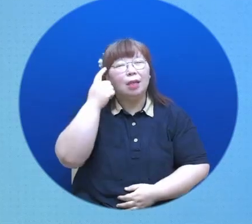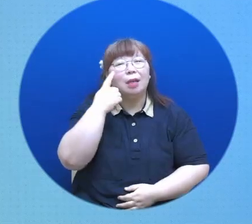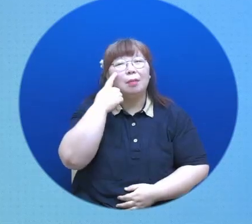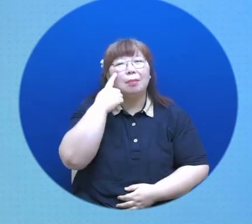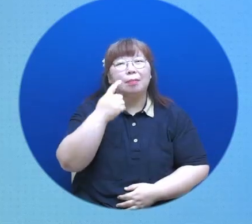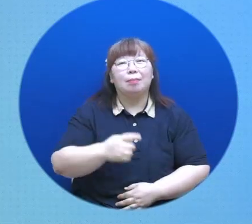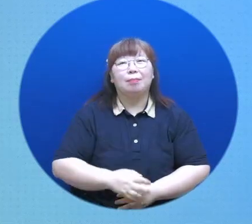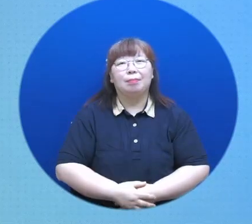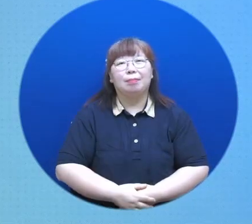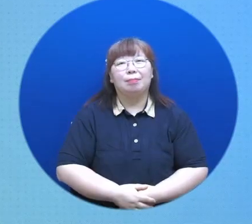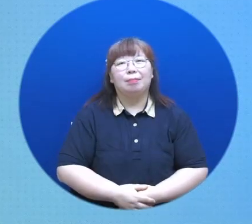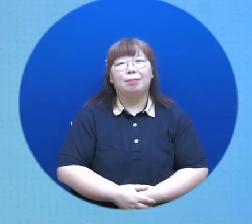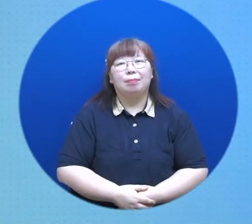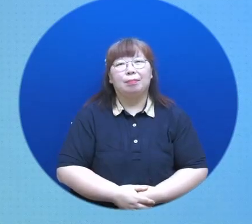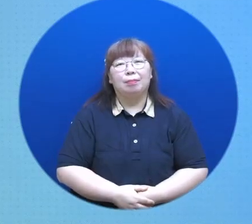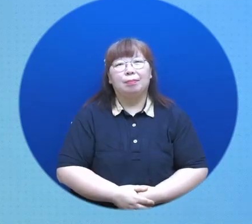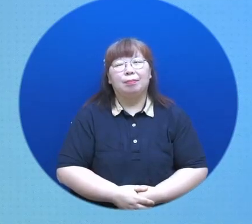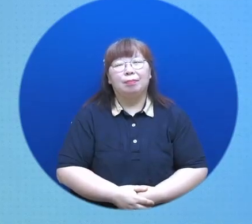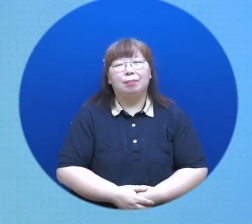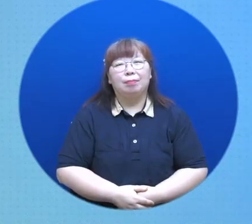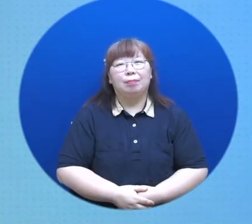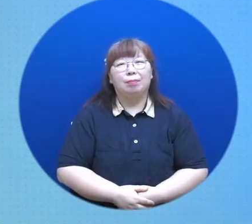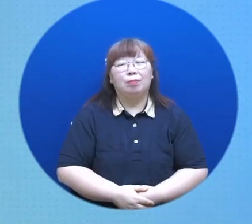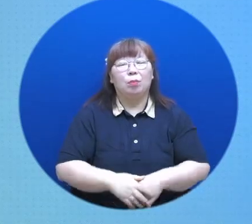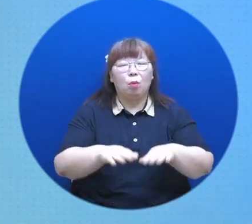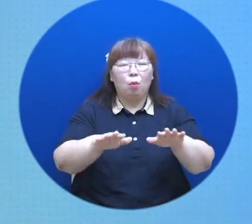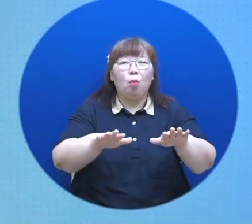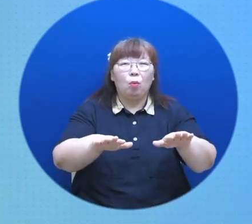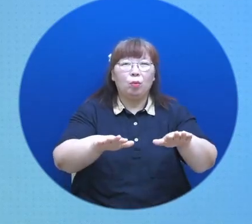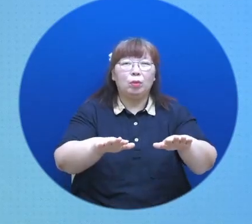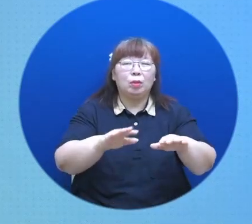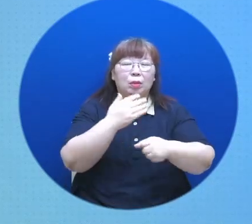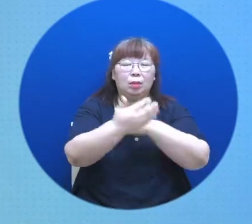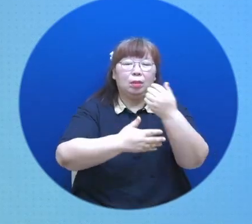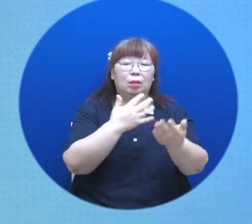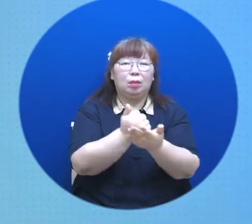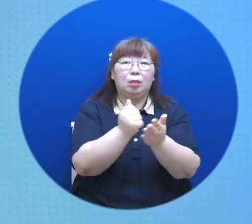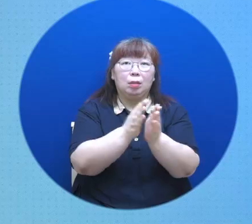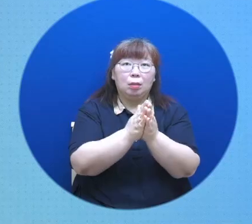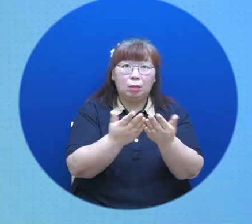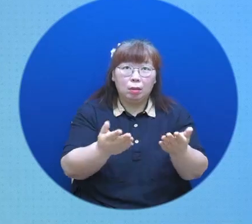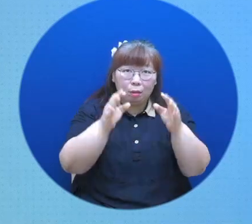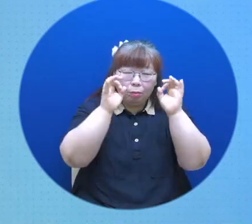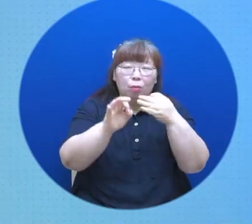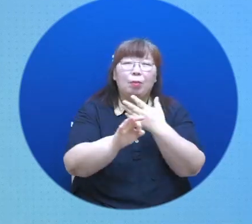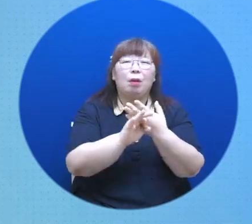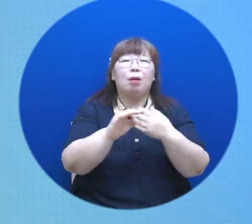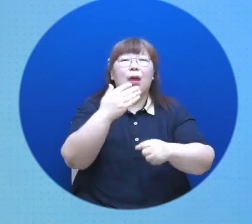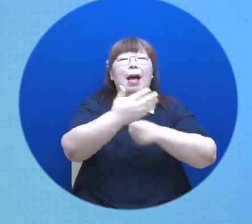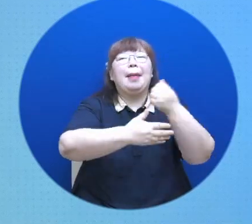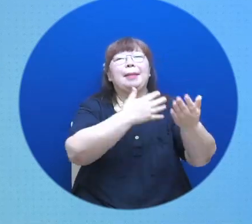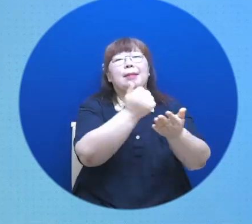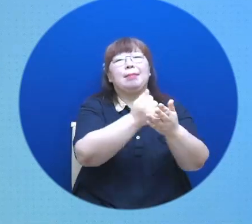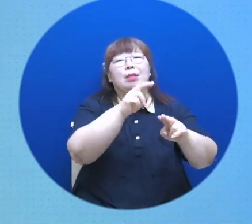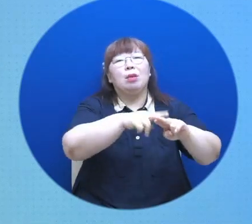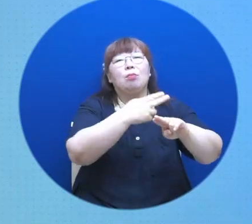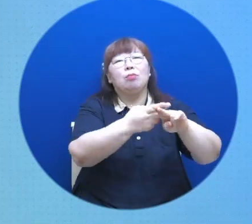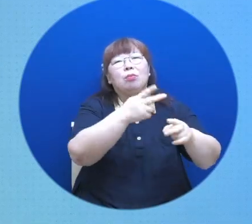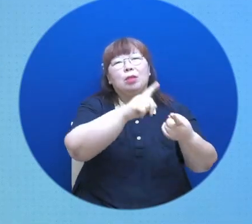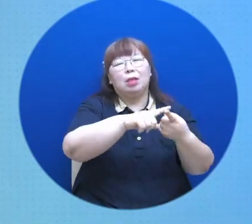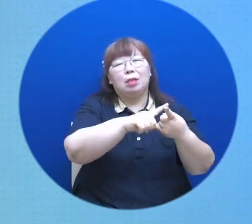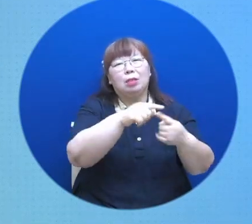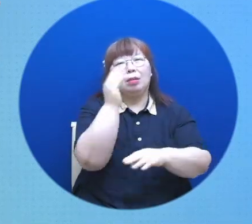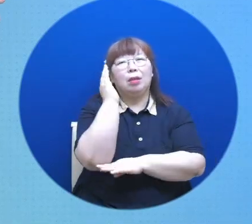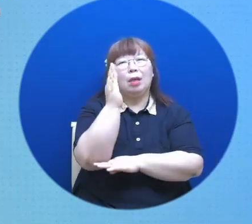바랍니다. 오늘 본문에는 하나님께서 선물에 대해서 말씀해 주십니다.